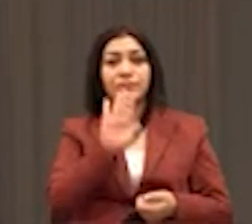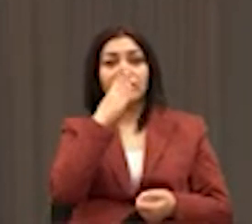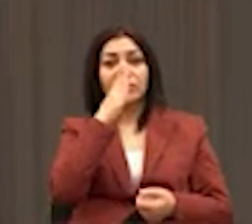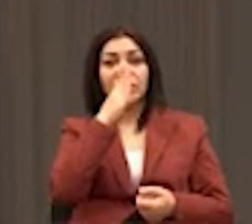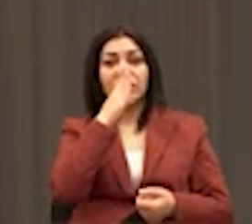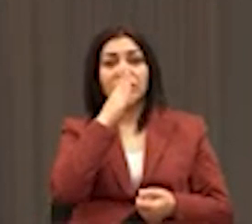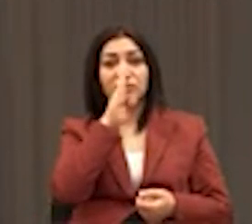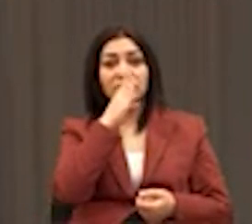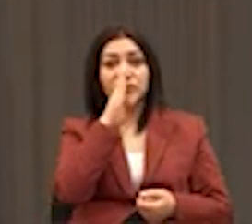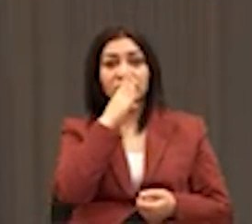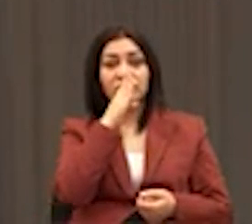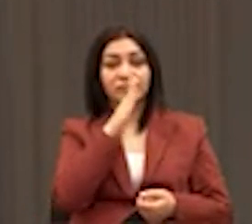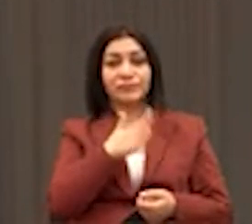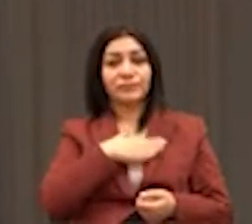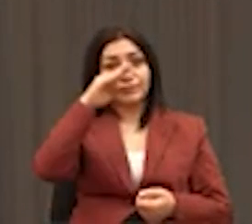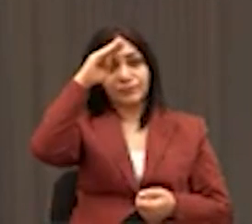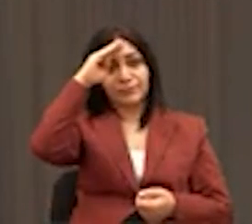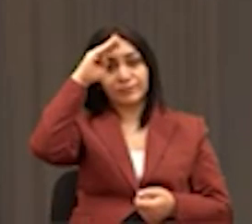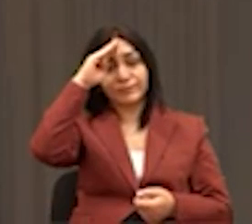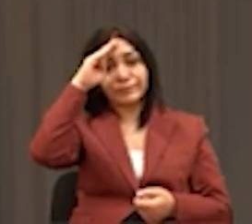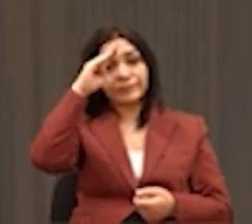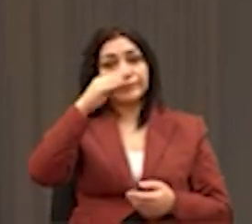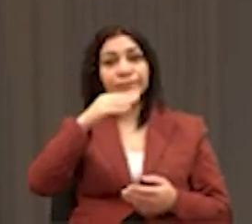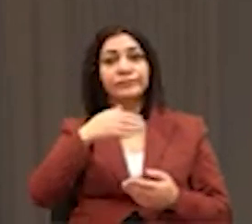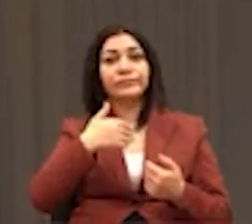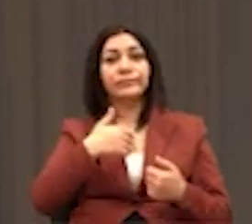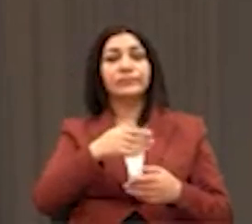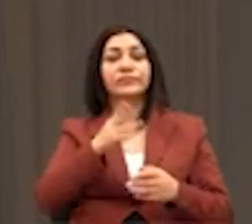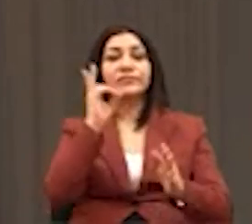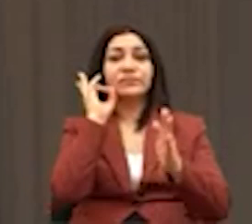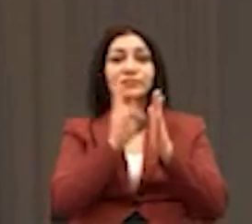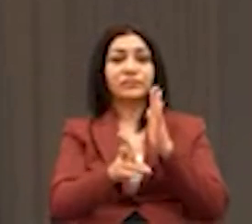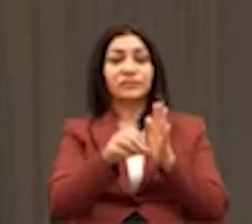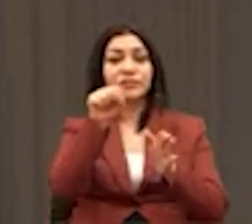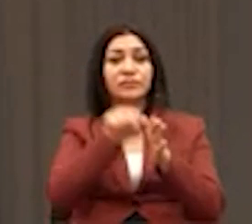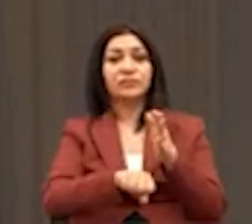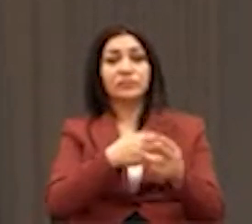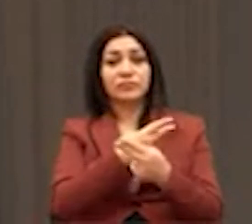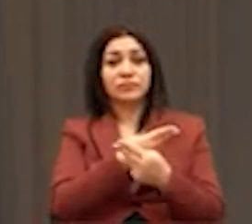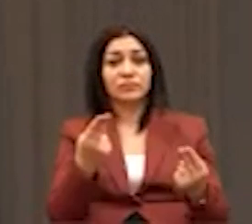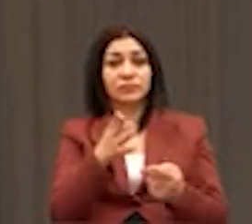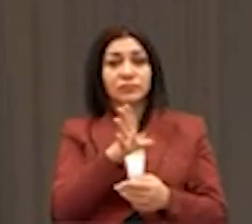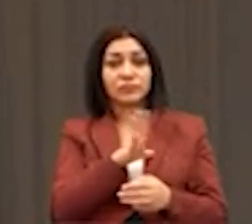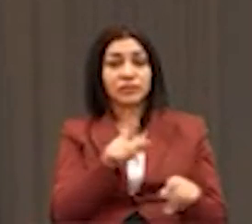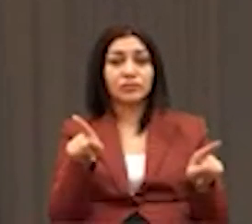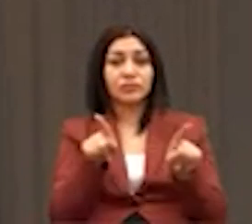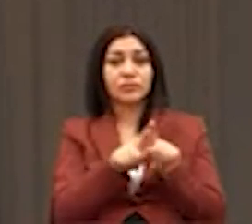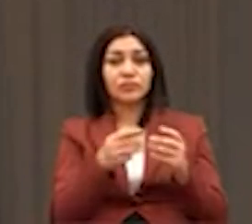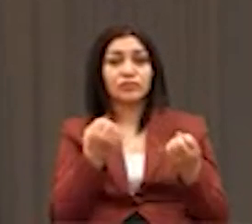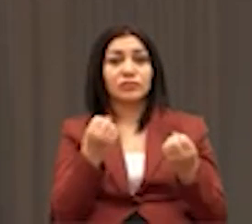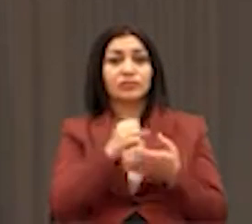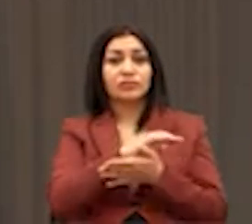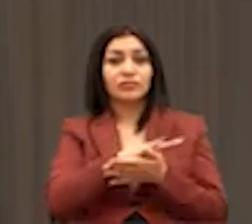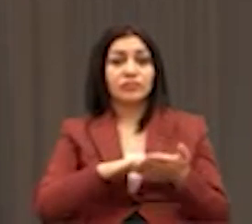դավաճաններին, ոնց որ մեր տղաներին տարած դավաճանը սուսպանդի ենթարկեց, նույն ձևով շարունակում է իր